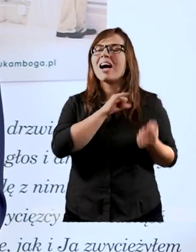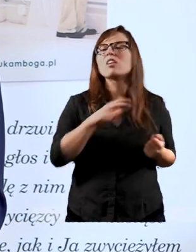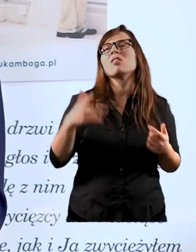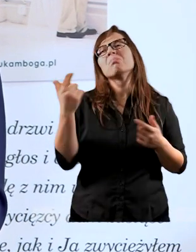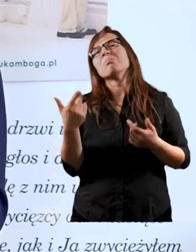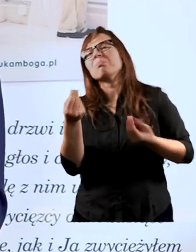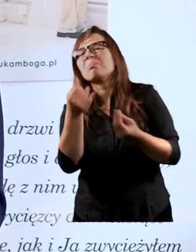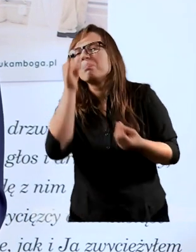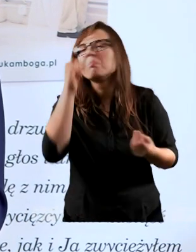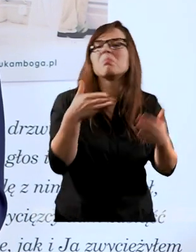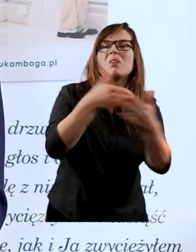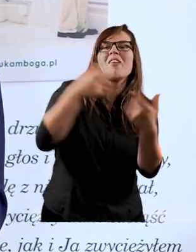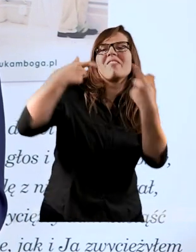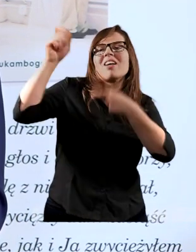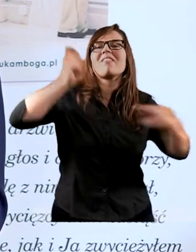na wakacje. Myślę, że